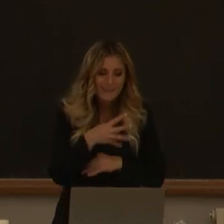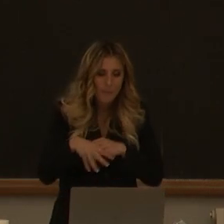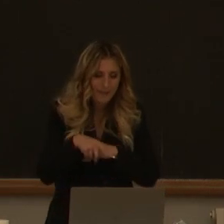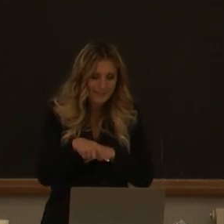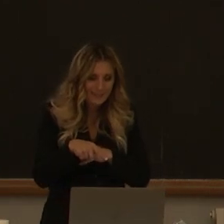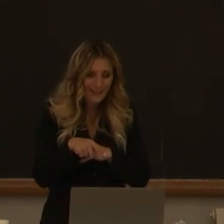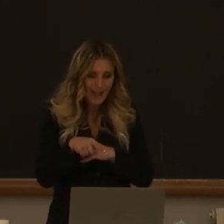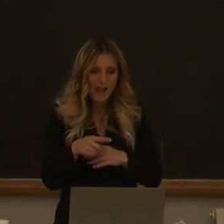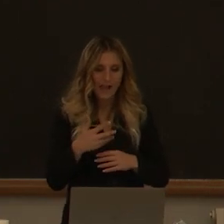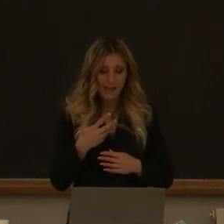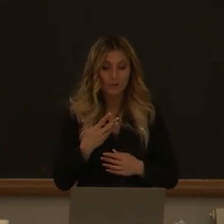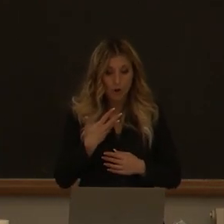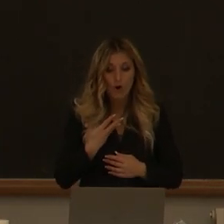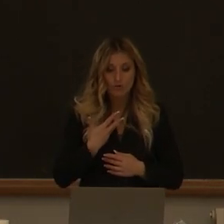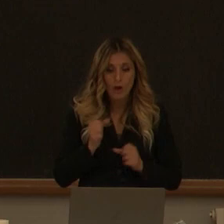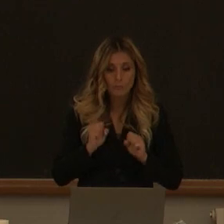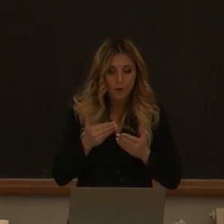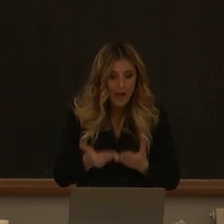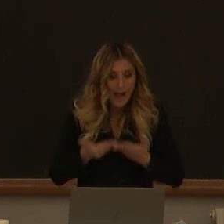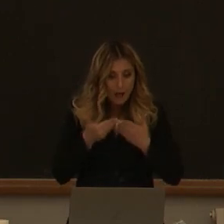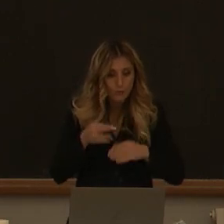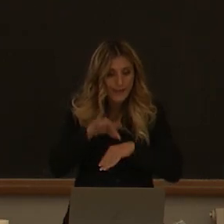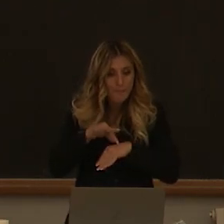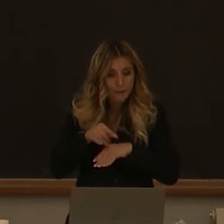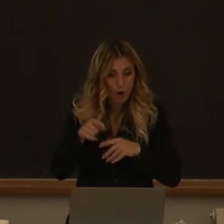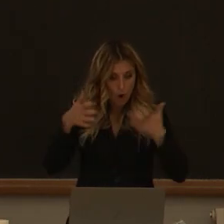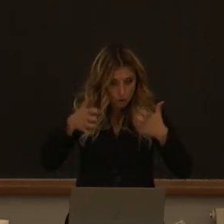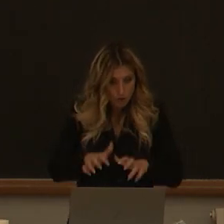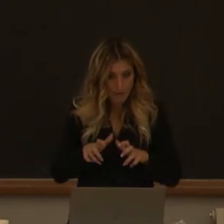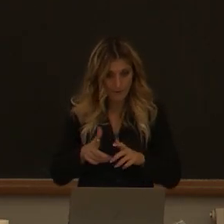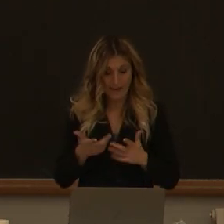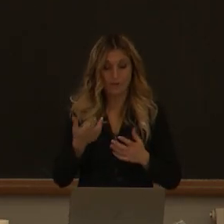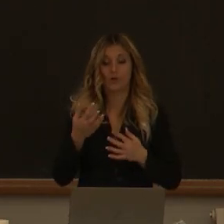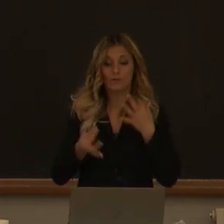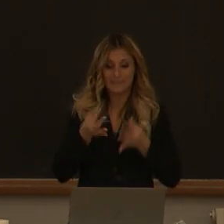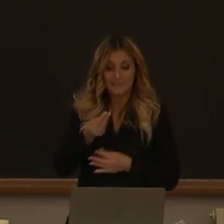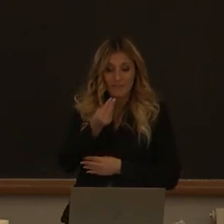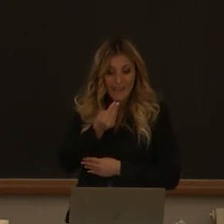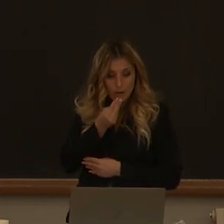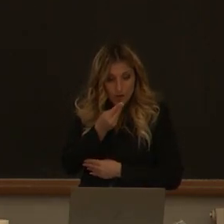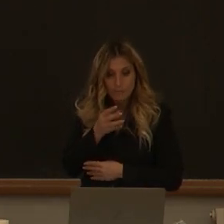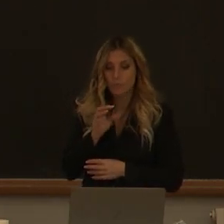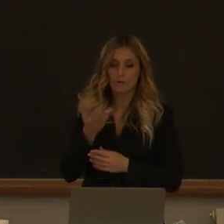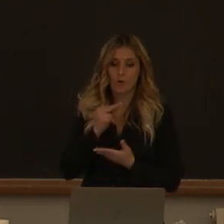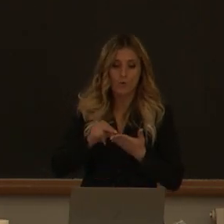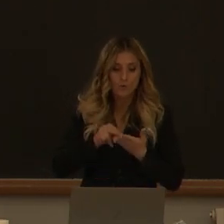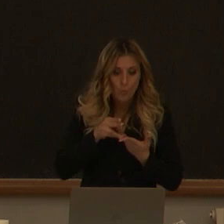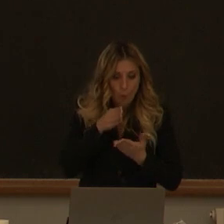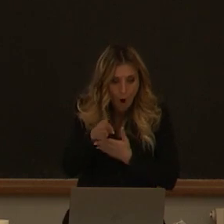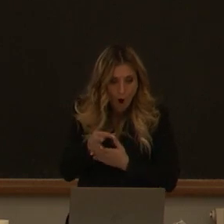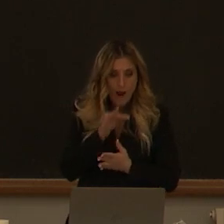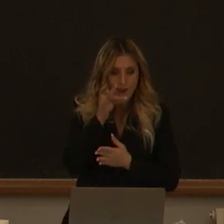che contrastano le patologie. Quindi parlare di cibo nelle scuole, l'educazione